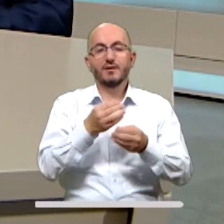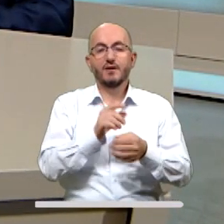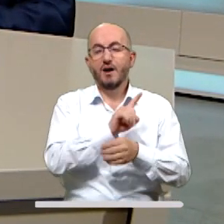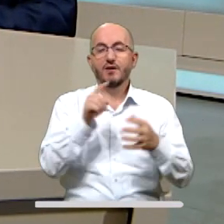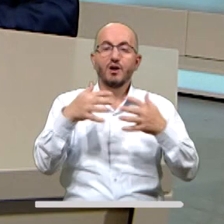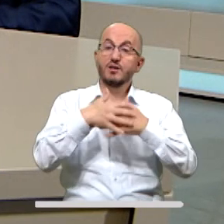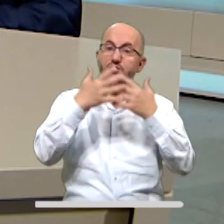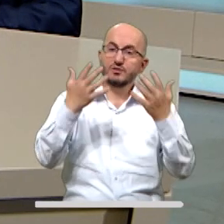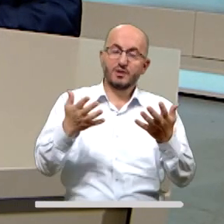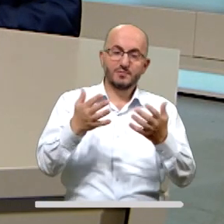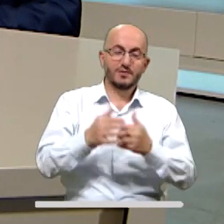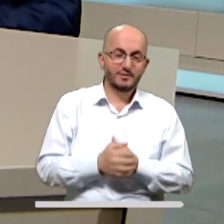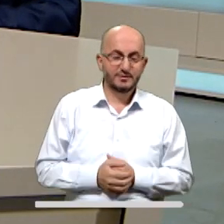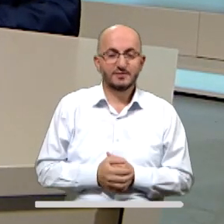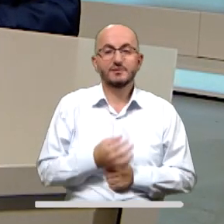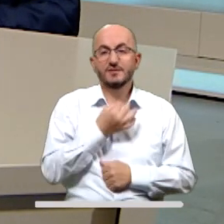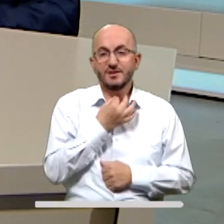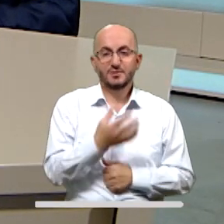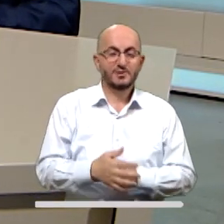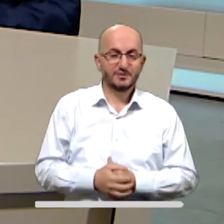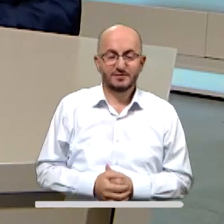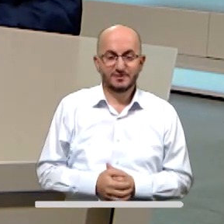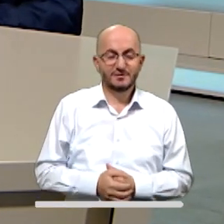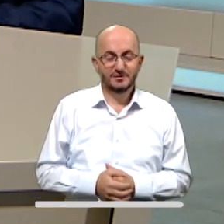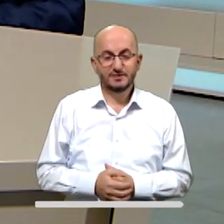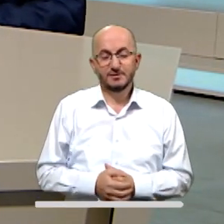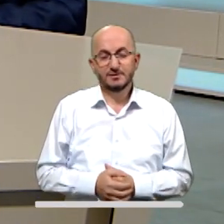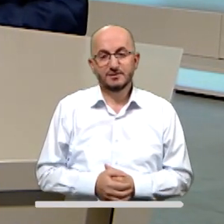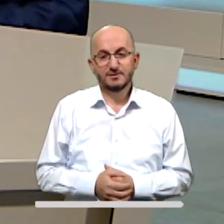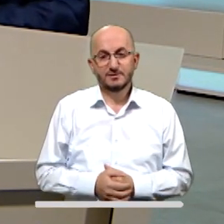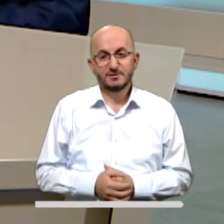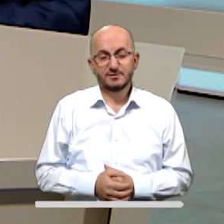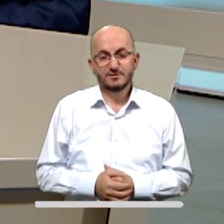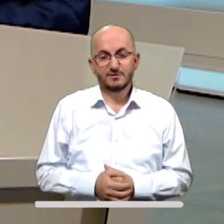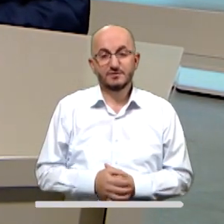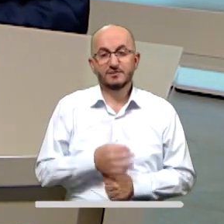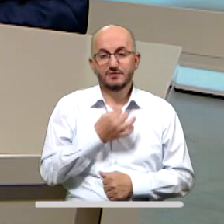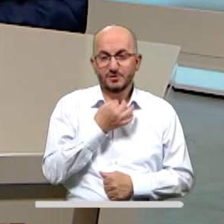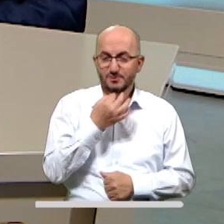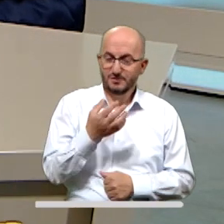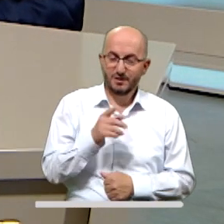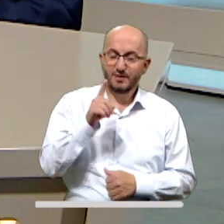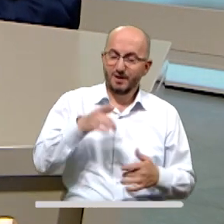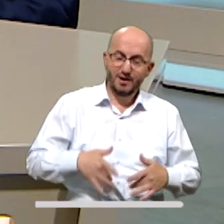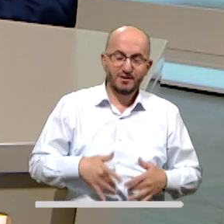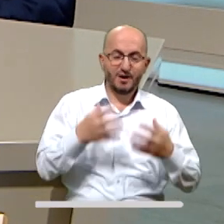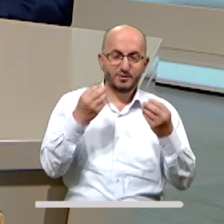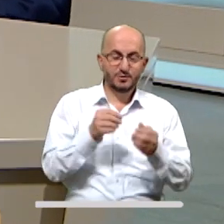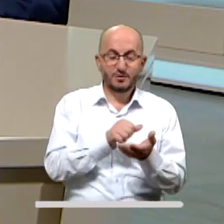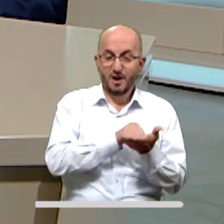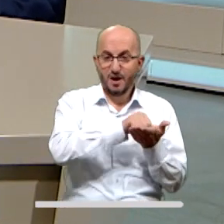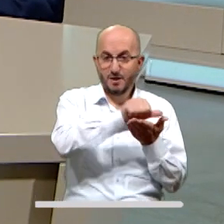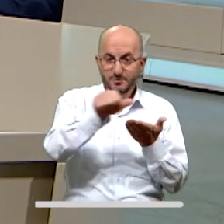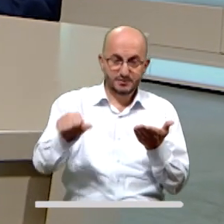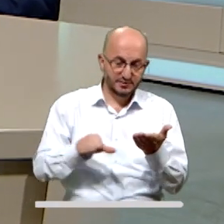hayırlı akşamlar. Sağ olun, hayırlı akşamlar. Öncelikle bu programa emeği geçenlere teşekkür ediyoruz. Allah razı olsun hepinizden. Amin.